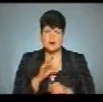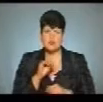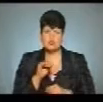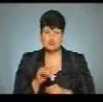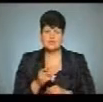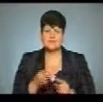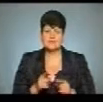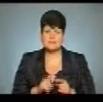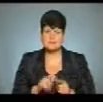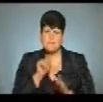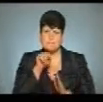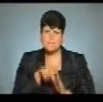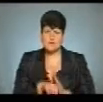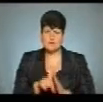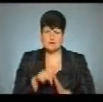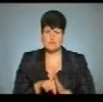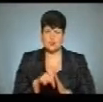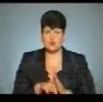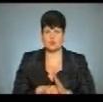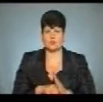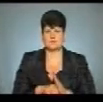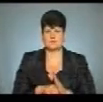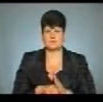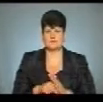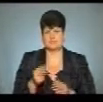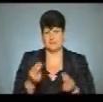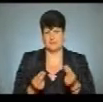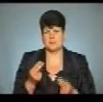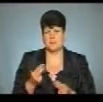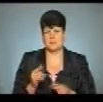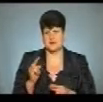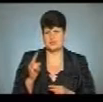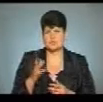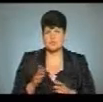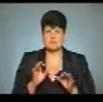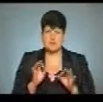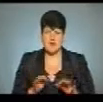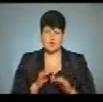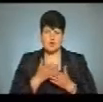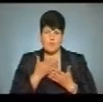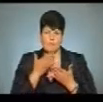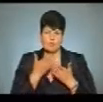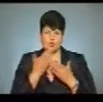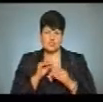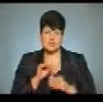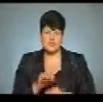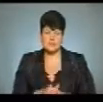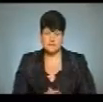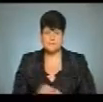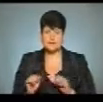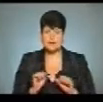це проникнути в роль персонажа і з правильною інтонацією прочитати. Керівник